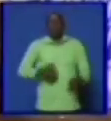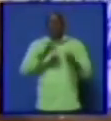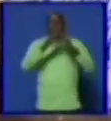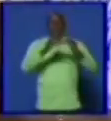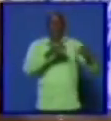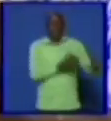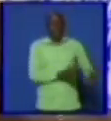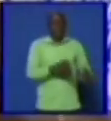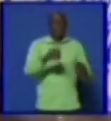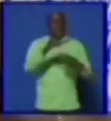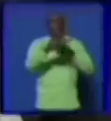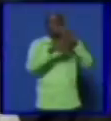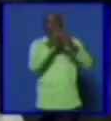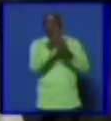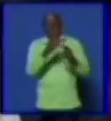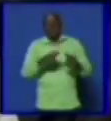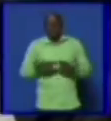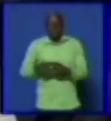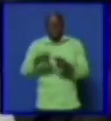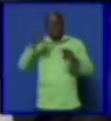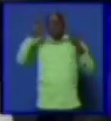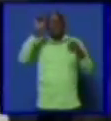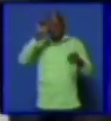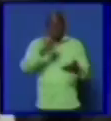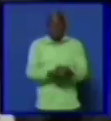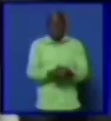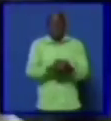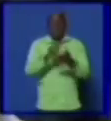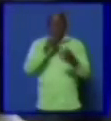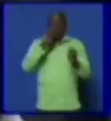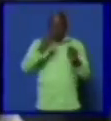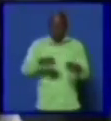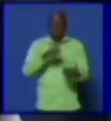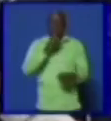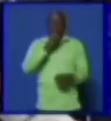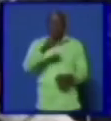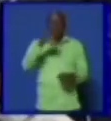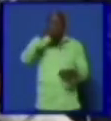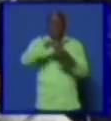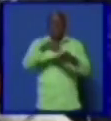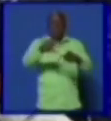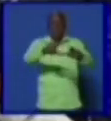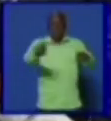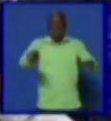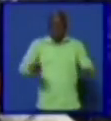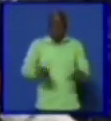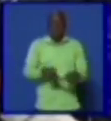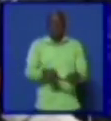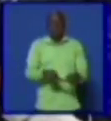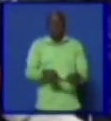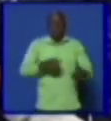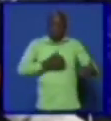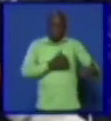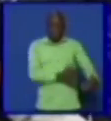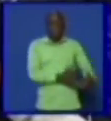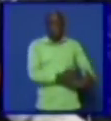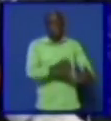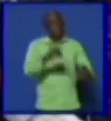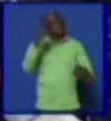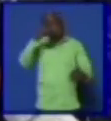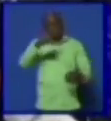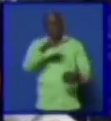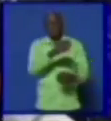Unies, que ce consulat général puisse être dans une zone de proximité par rapport